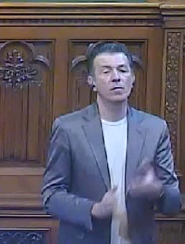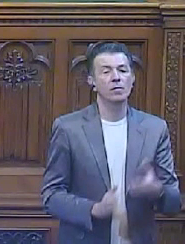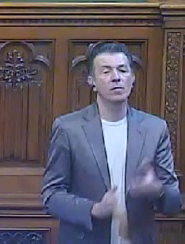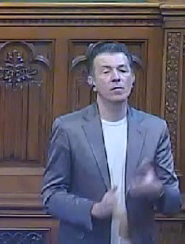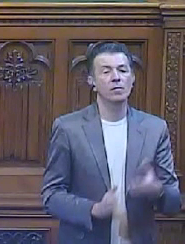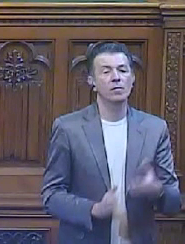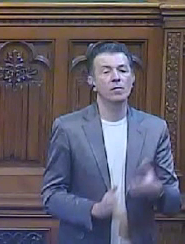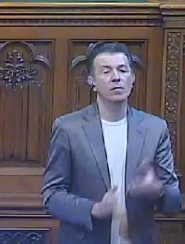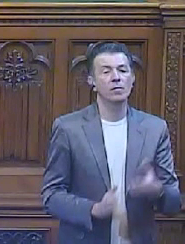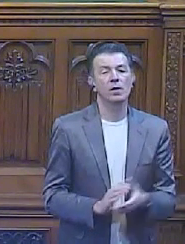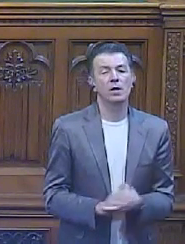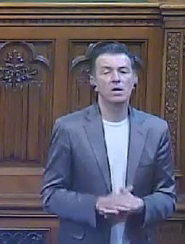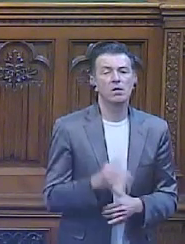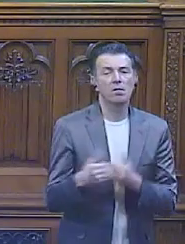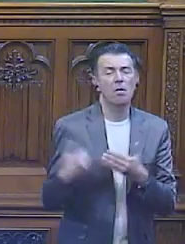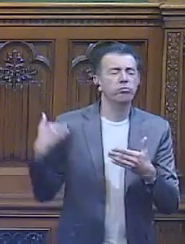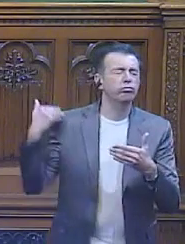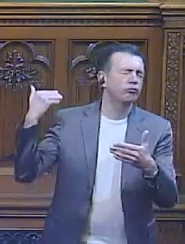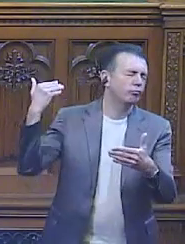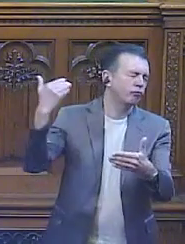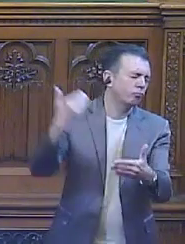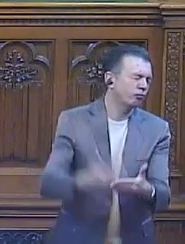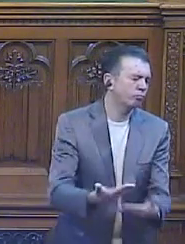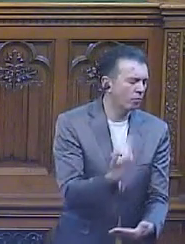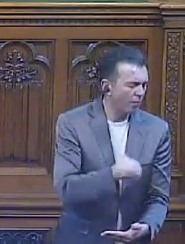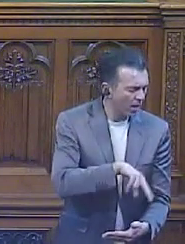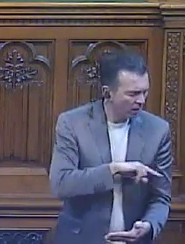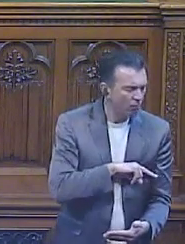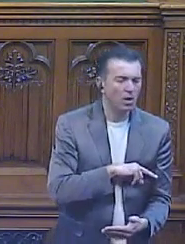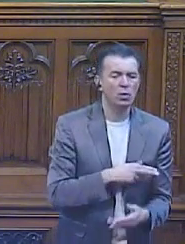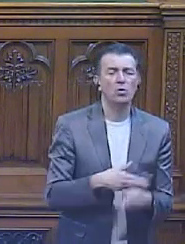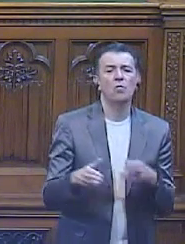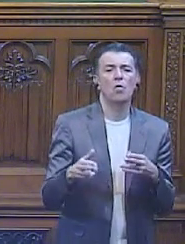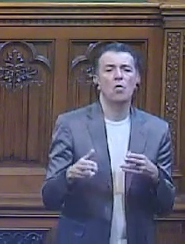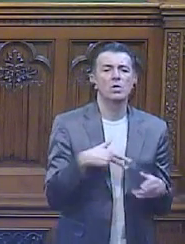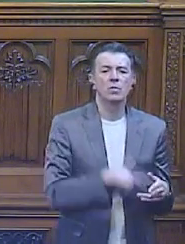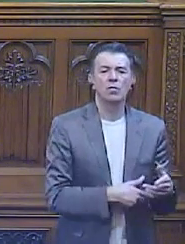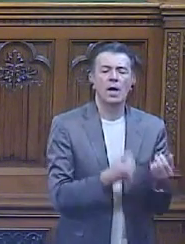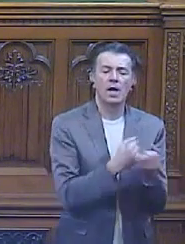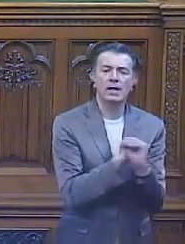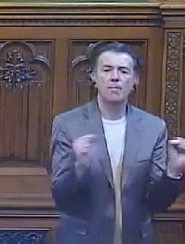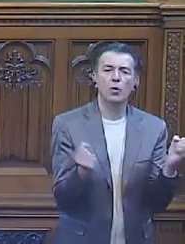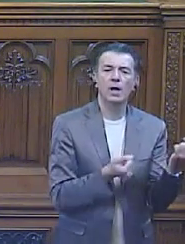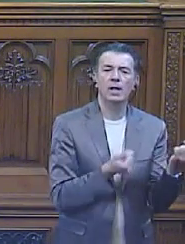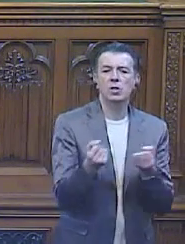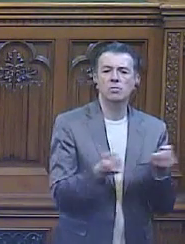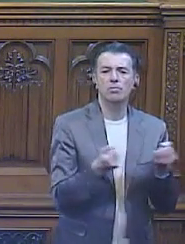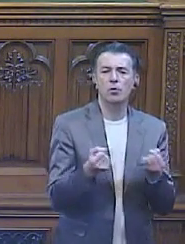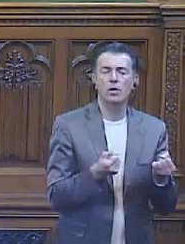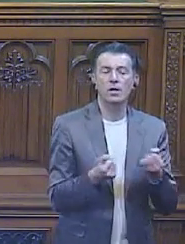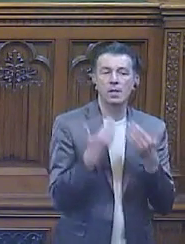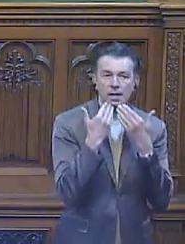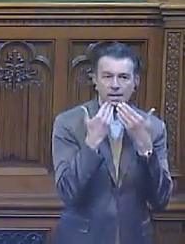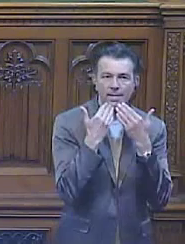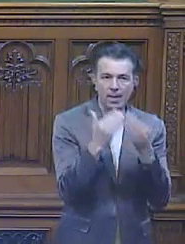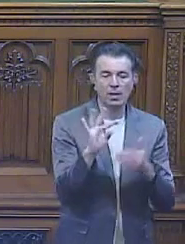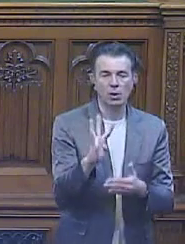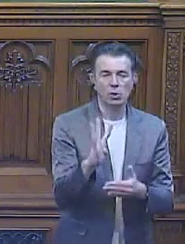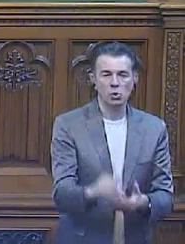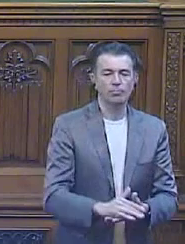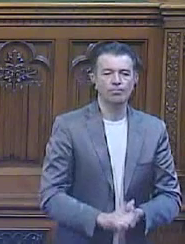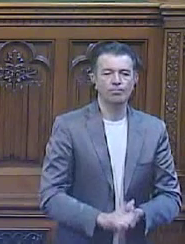Das Ergebnis einer jahrzehntelangen, verantwortungsvollen, sozialdemokratischen Politik. Dankeschön.